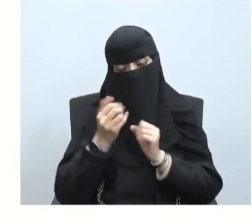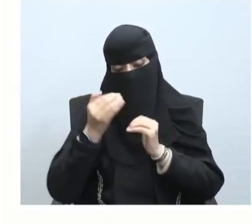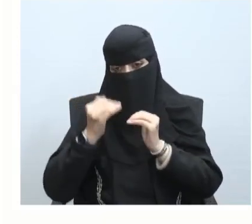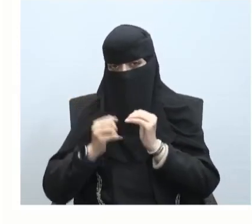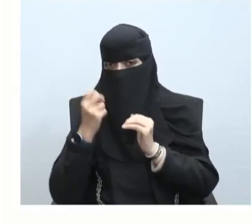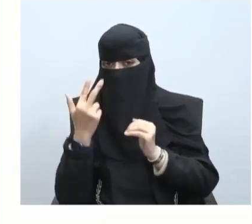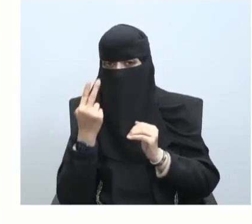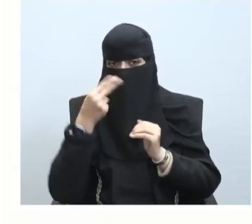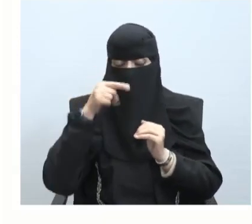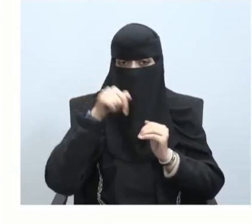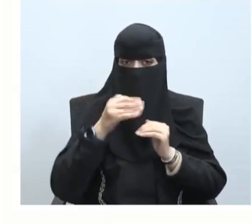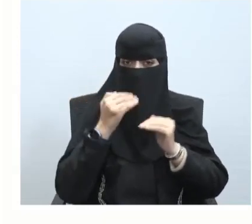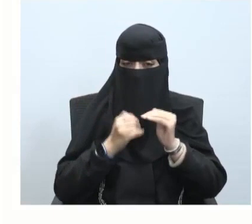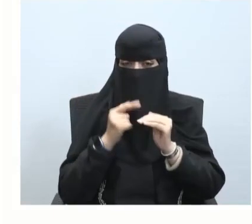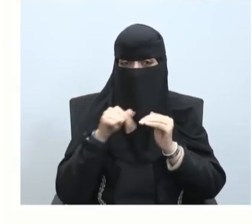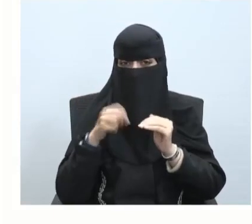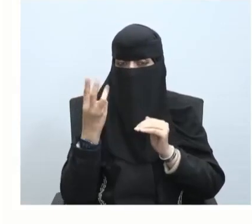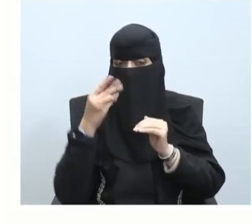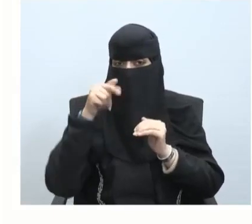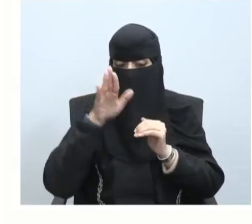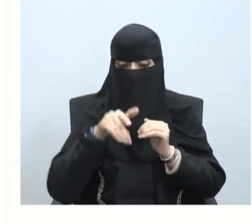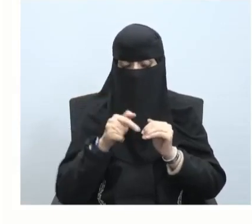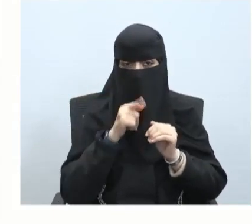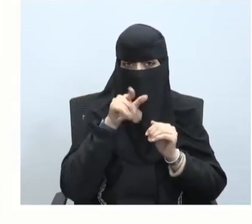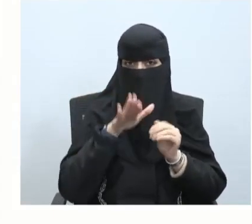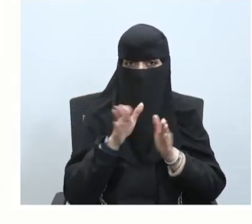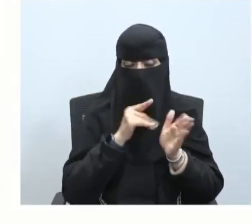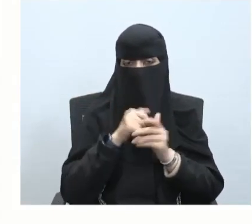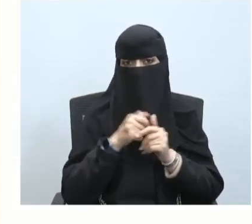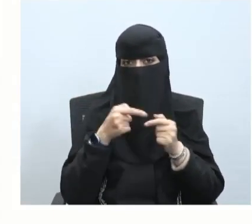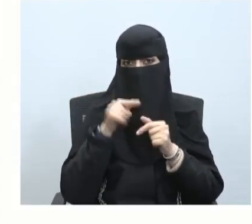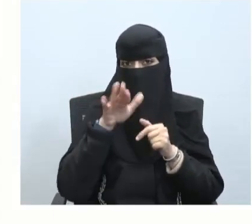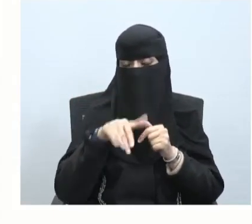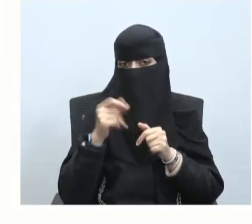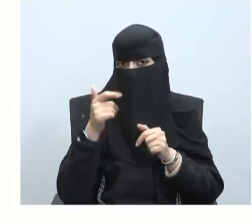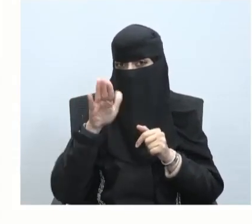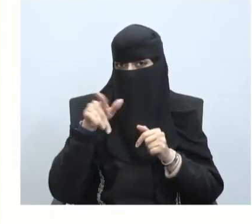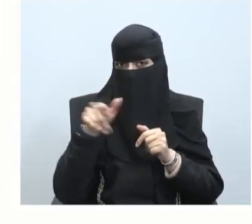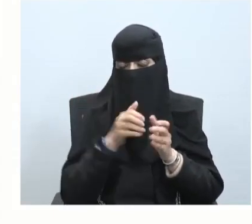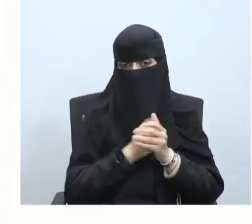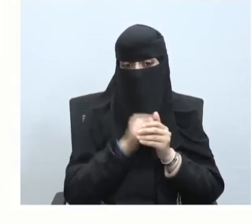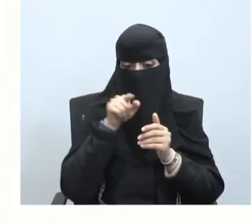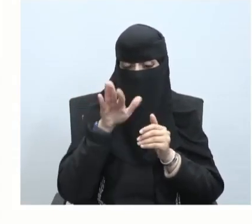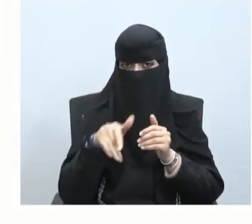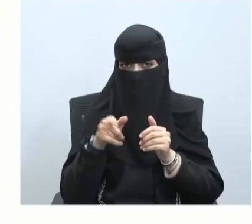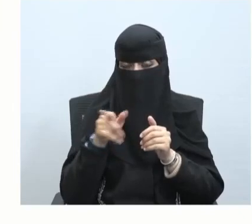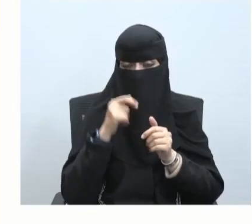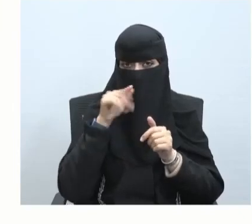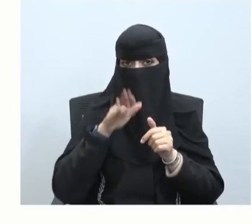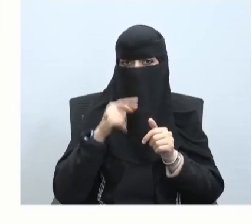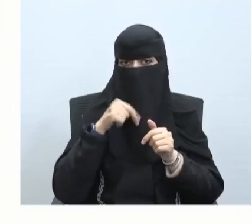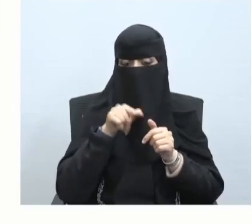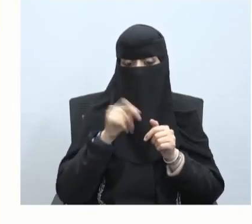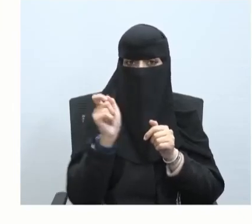28 اقل من الثلاثون التي هي ثمن هذه او هذا الشيء اذا